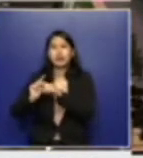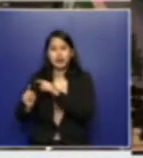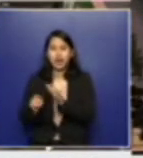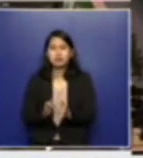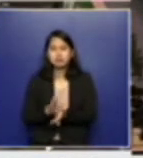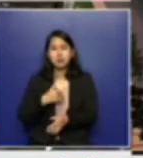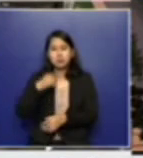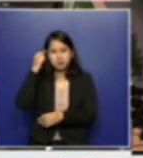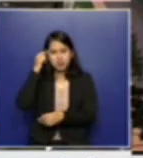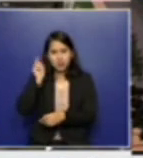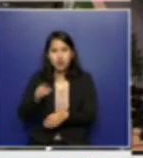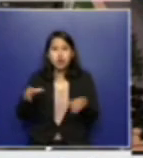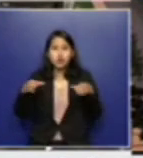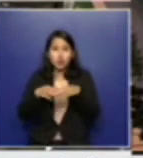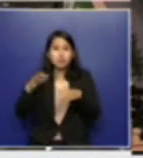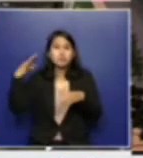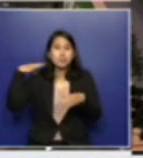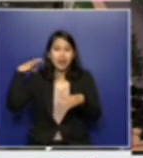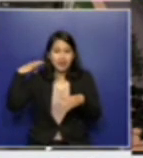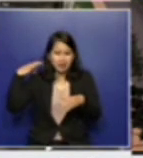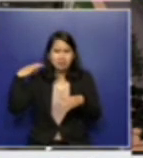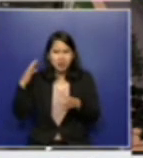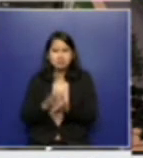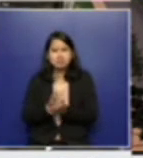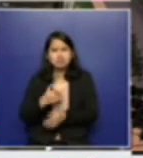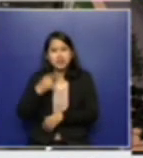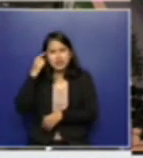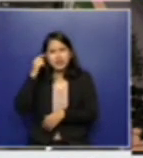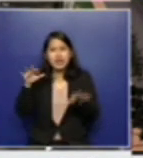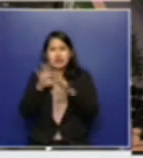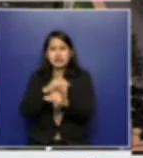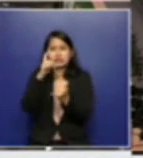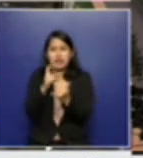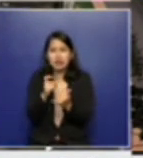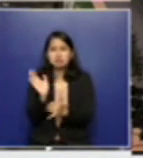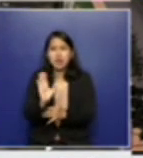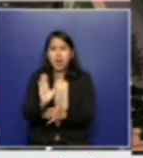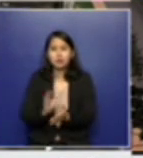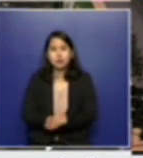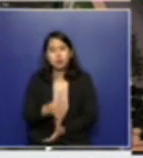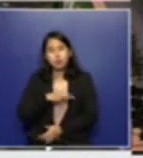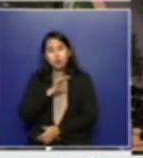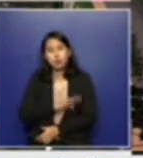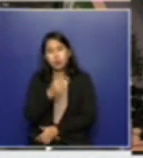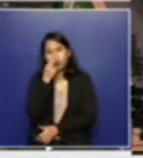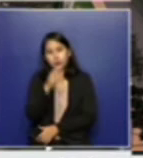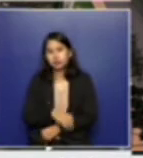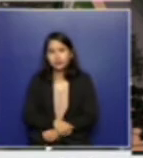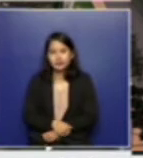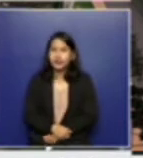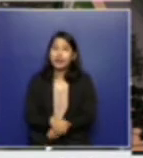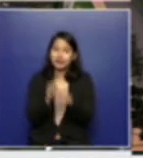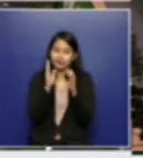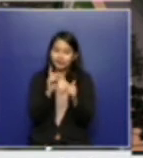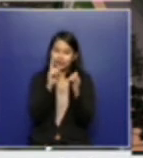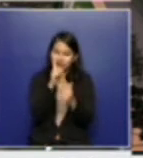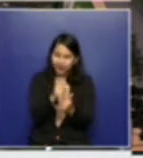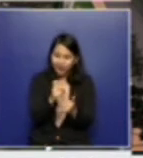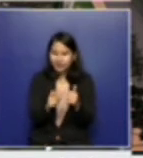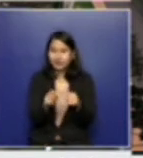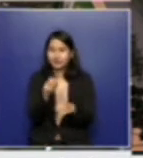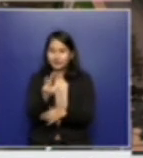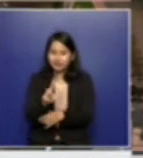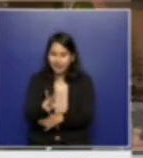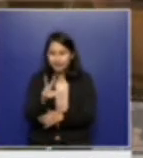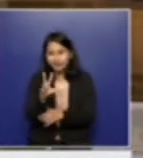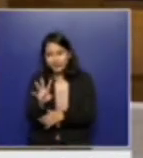พี่น้องอสที่เป็นผู้ดับไฟป่าเนี่ยเขาจะได้ไม่ต้องเสียชีวิตครับผมเห็นละอนาถนะครับเชียงรายตาย3ศพ4ศพเชียงใหม่ล